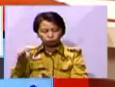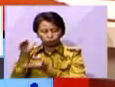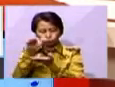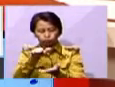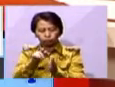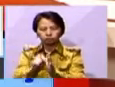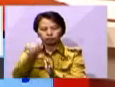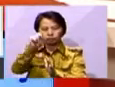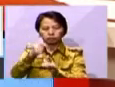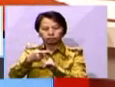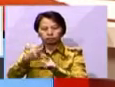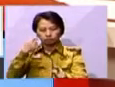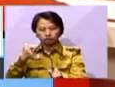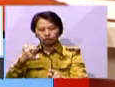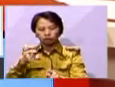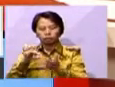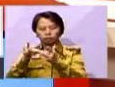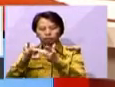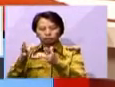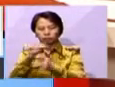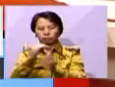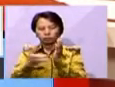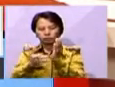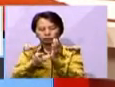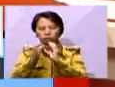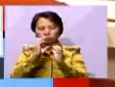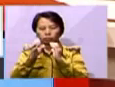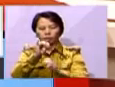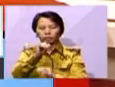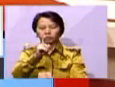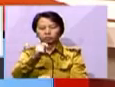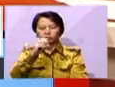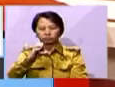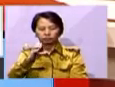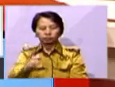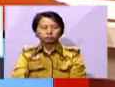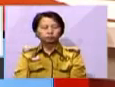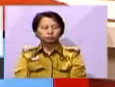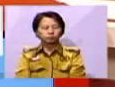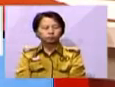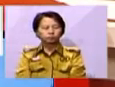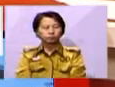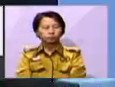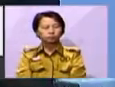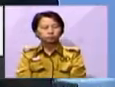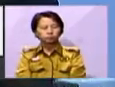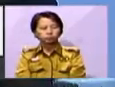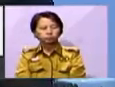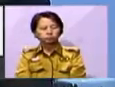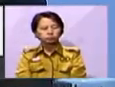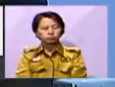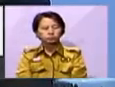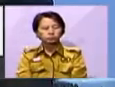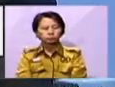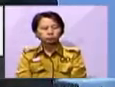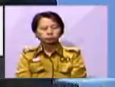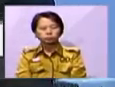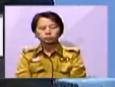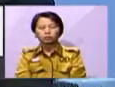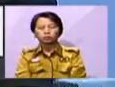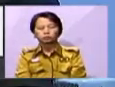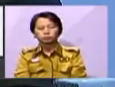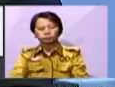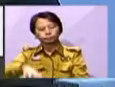yang lebih tinggi daripada segmen internet dan teknologi komunikasi dan multimedia ICT. Yang ini lebih